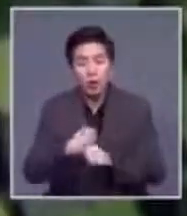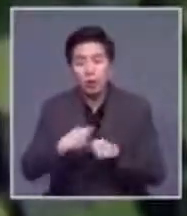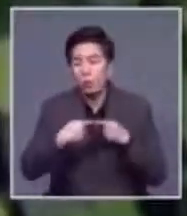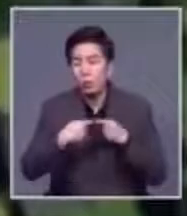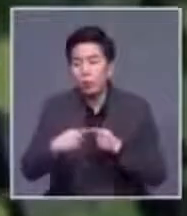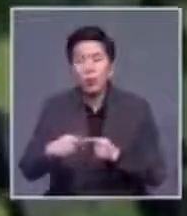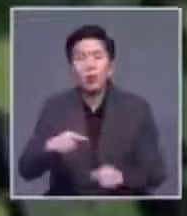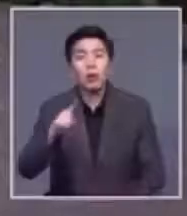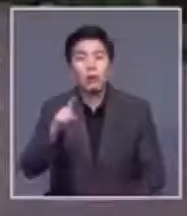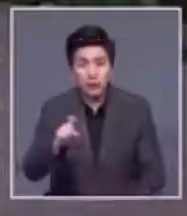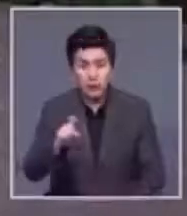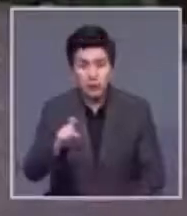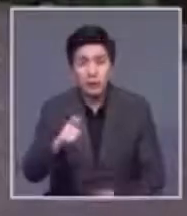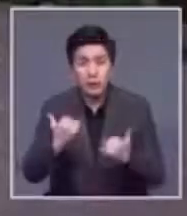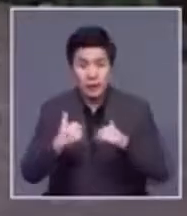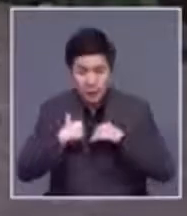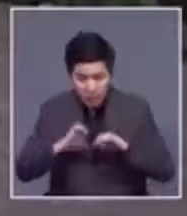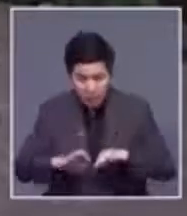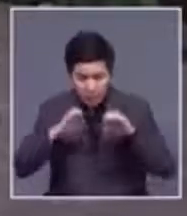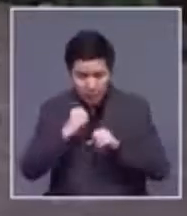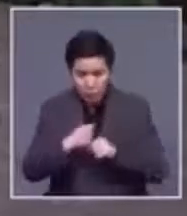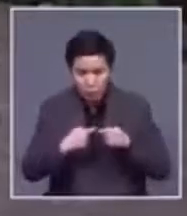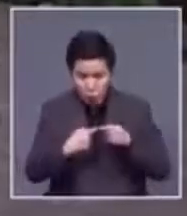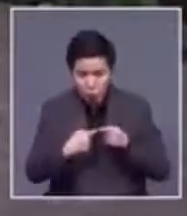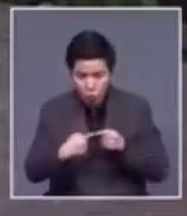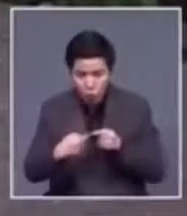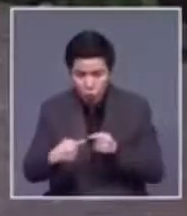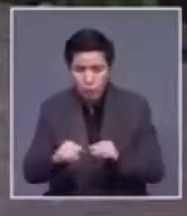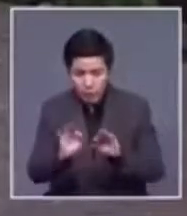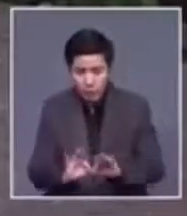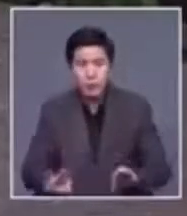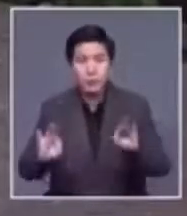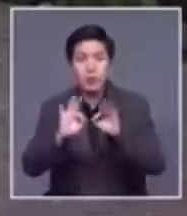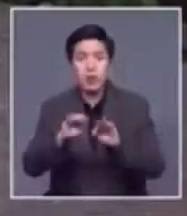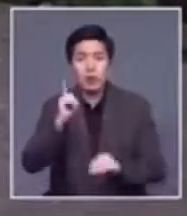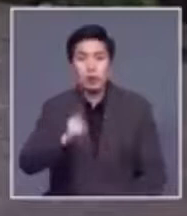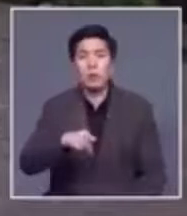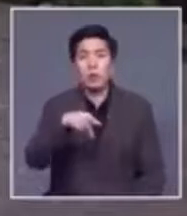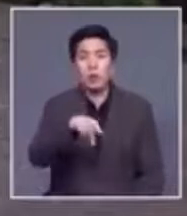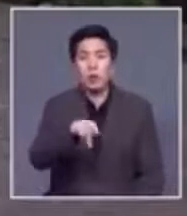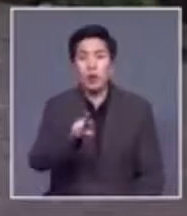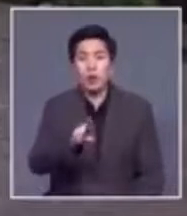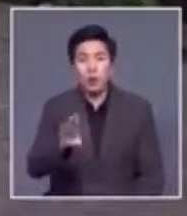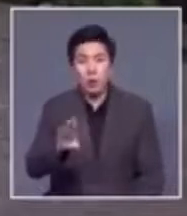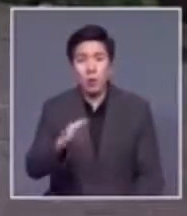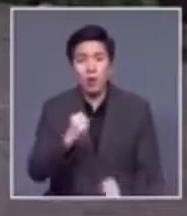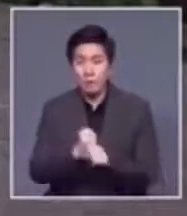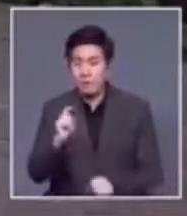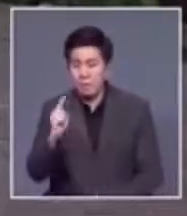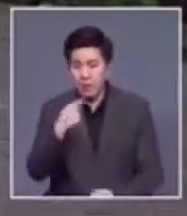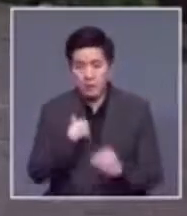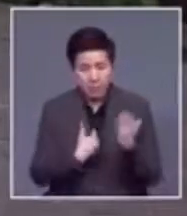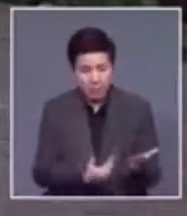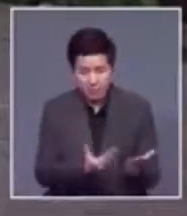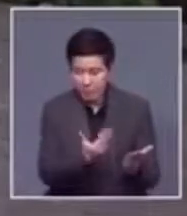ม่อยู่แต่รัฐบาลนี้เน้นความมั่นคงยั่งยืนเนี่ยเราก็มองว่าเราต้องทำพระราชบัญญัติเราได้มีทำพระราชบัญญัติใหม่ขึ้นมาหลายฉ